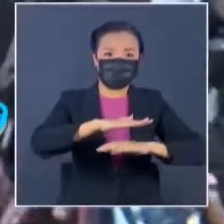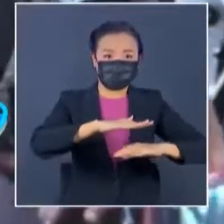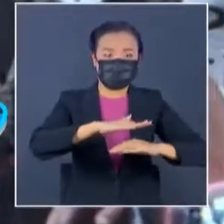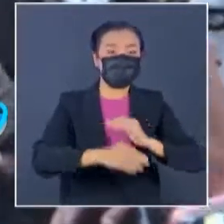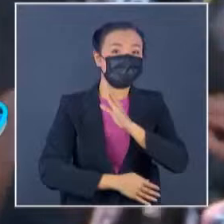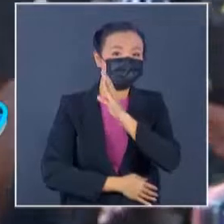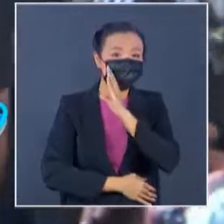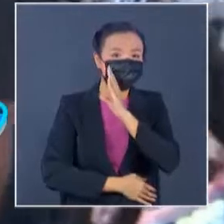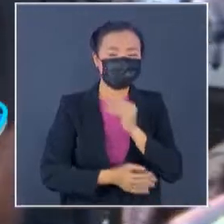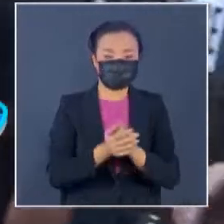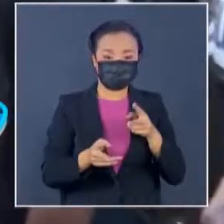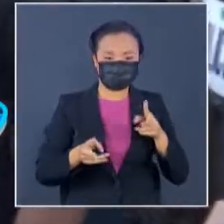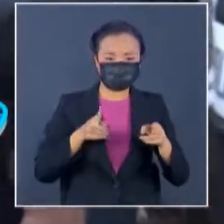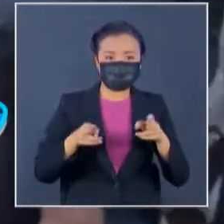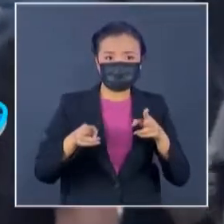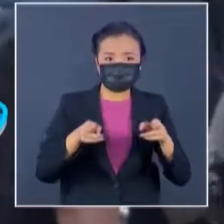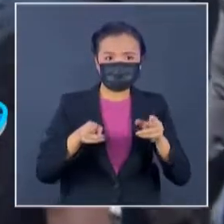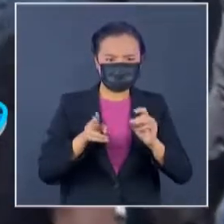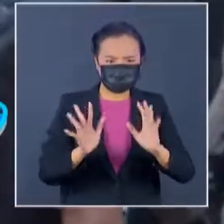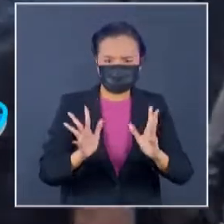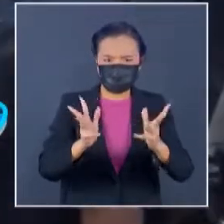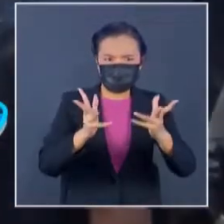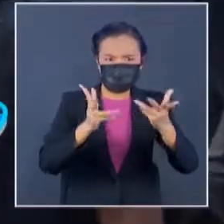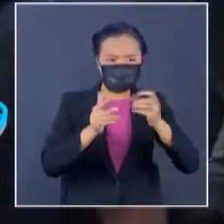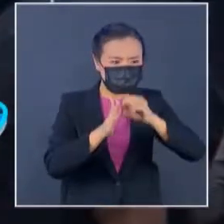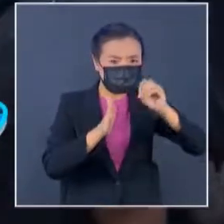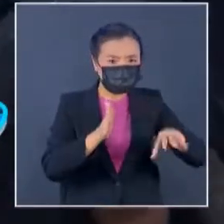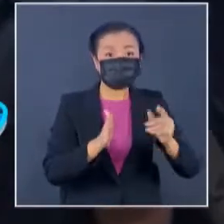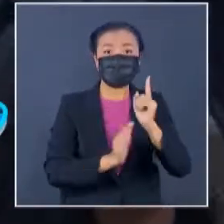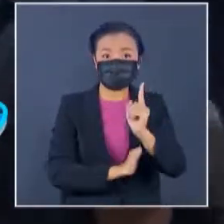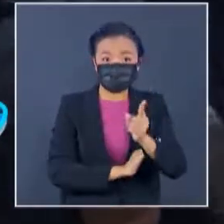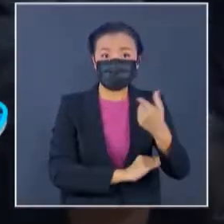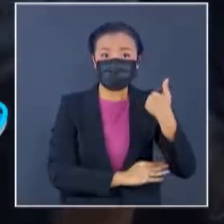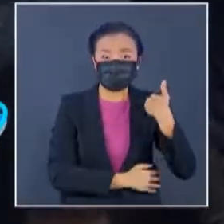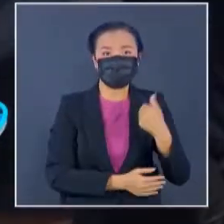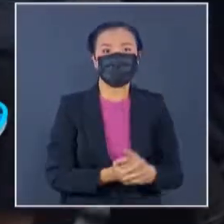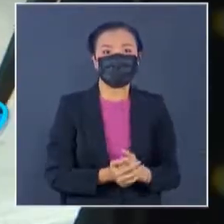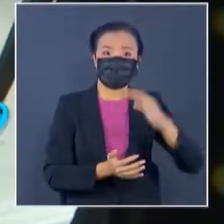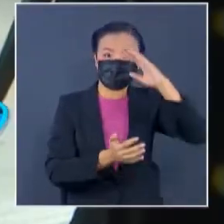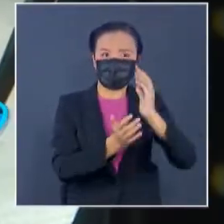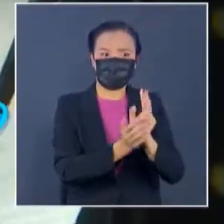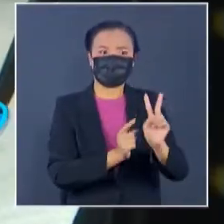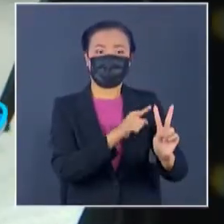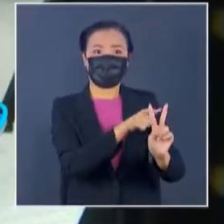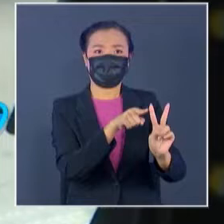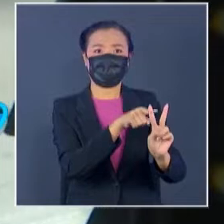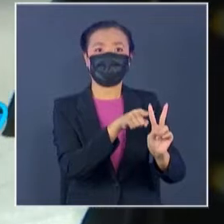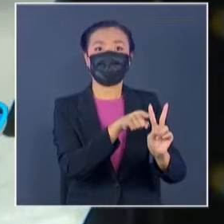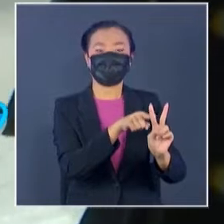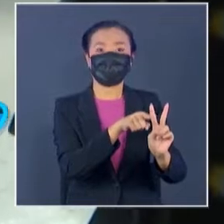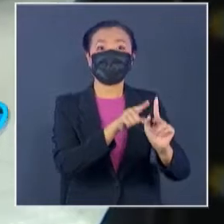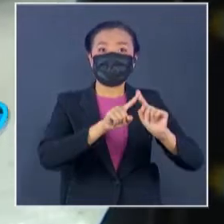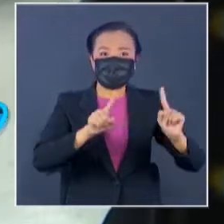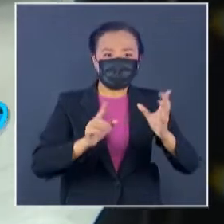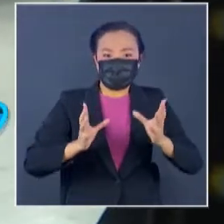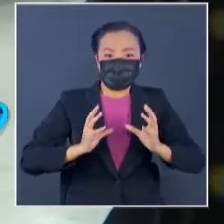ว่ามีการตัดต่อบางช่วงบางตอนหายไปหรือการที่จริงๆแล้วในเหตุการณ์นี้มีตำรวจอีก2นายอยู่ด้วยแต่สุดท้